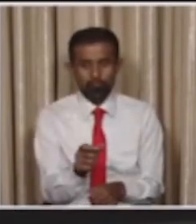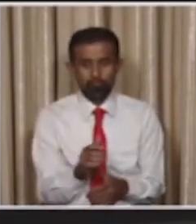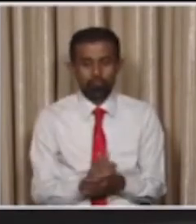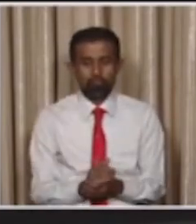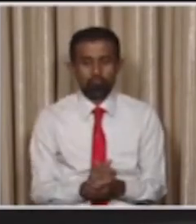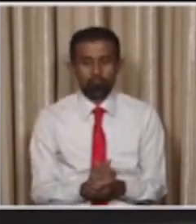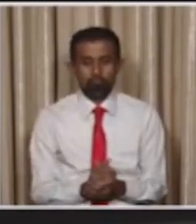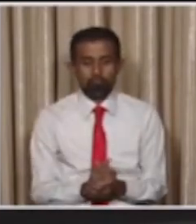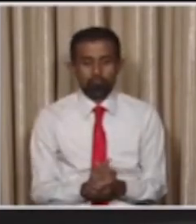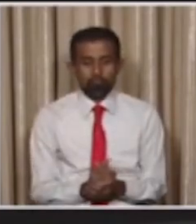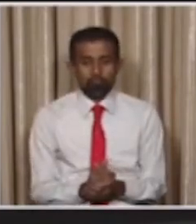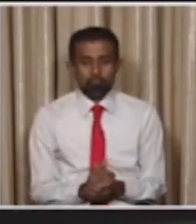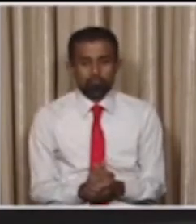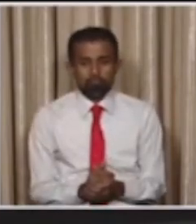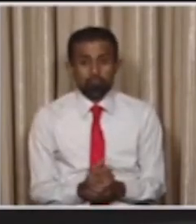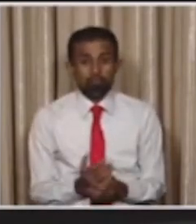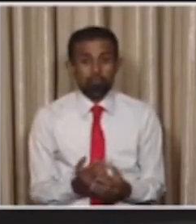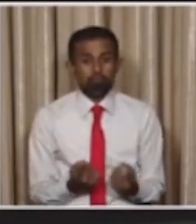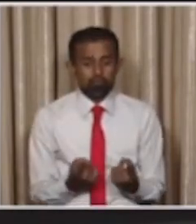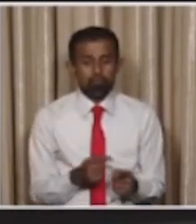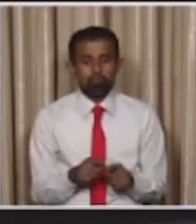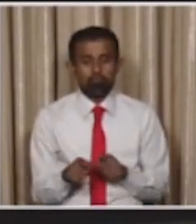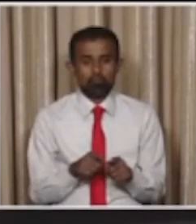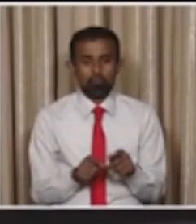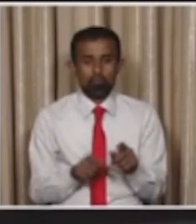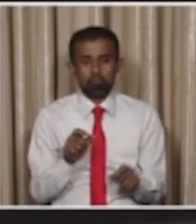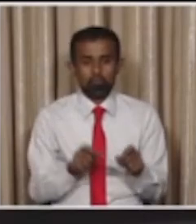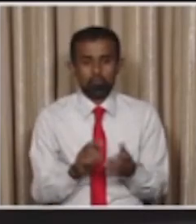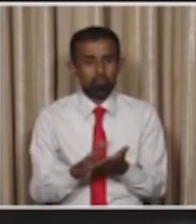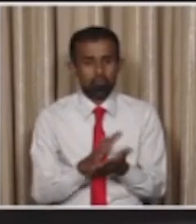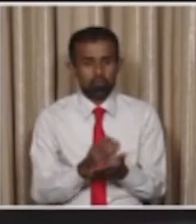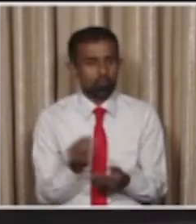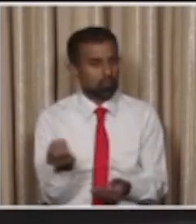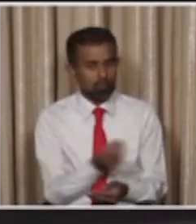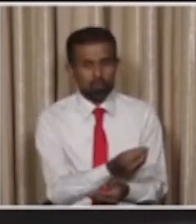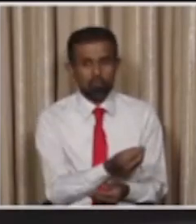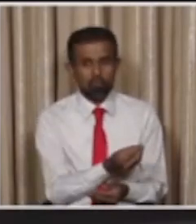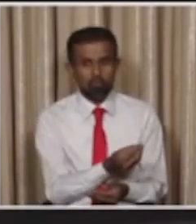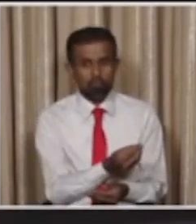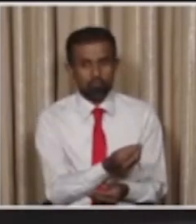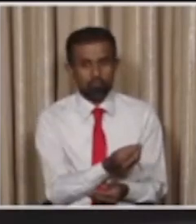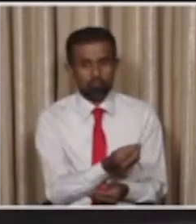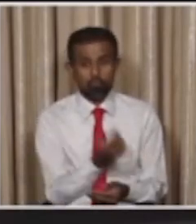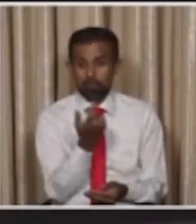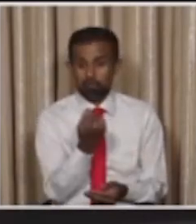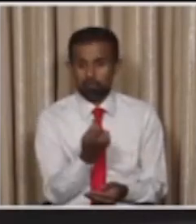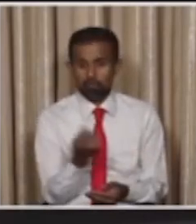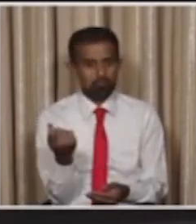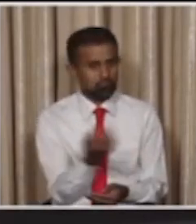ඔබතුමා මේ අවශ්‍ය පරිදි ජනතාවට සහනයක් ලබන්න ඕනේ. ඒ වන්දිය ලබා